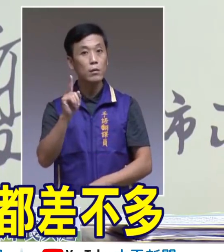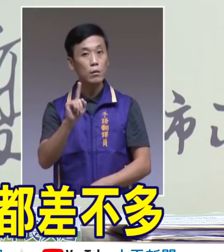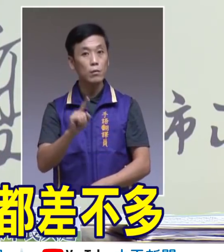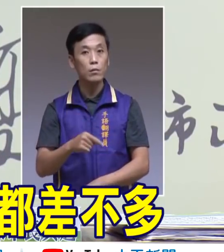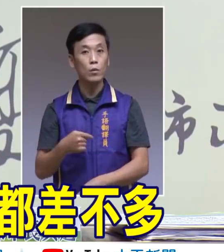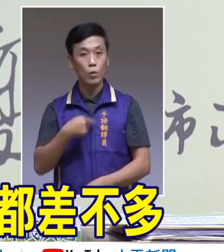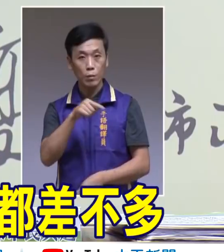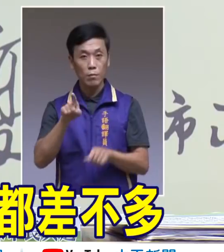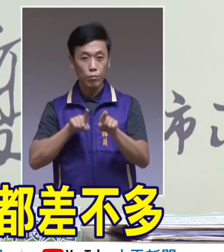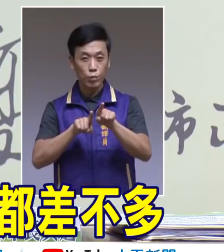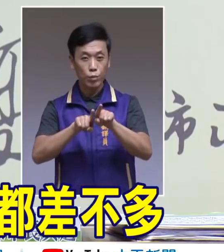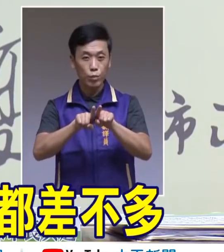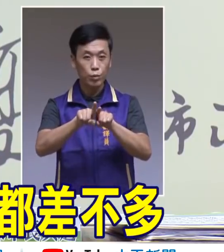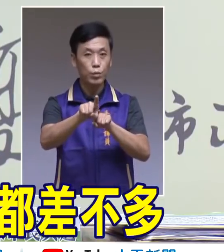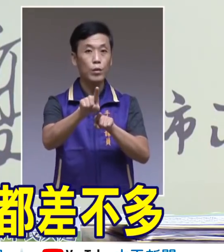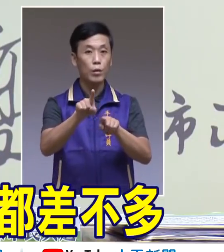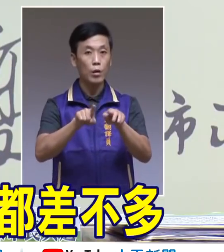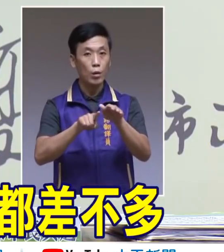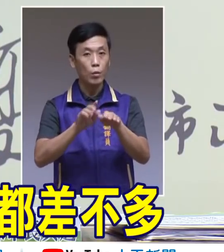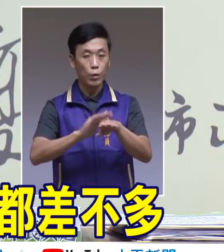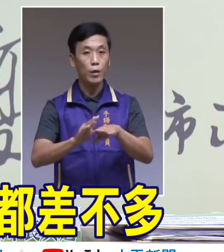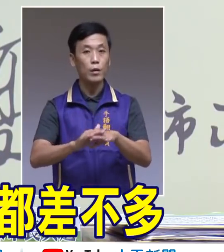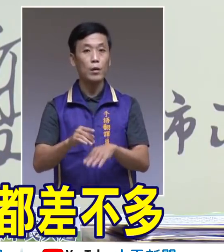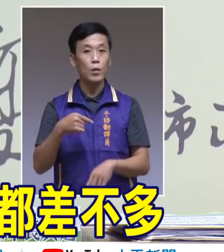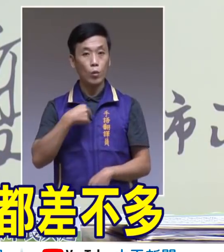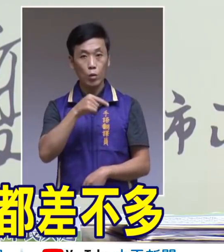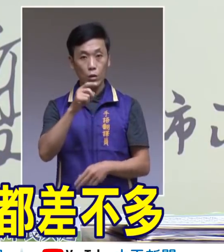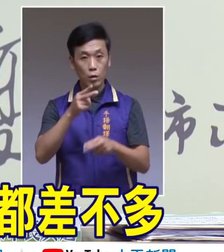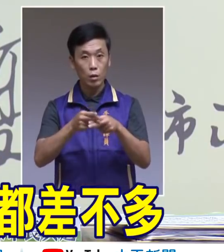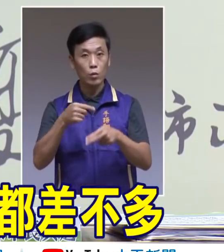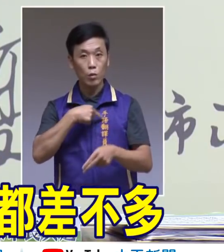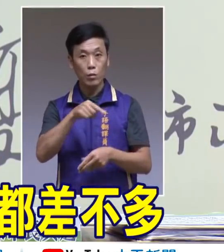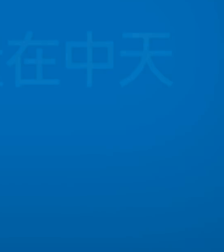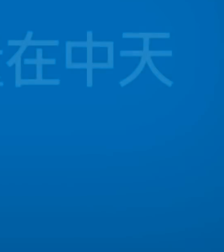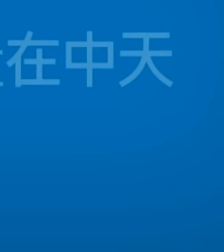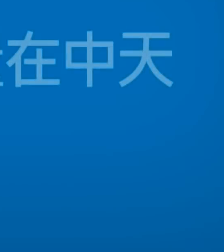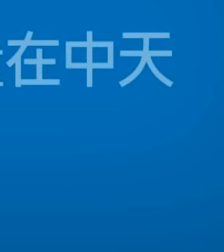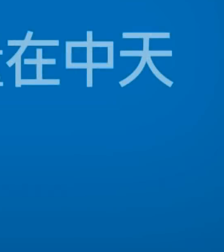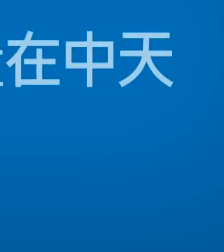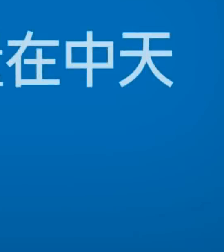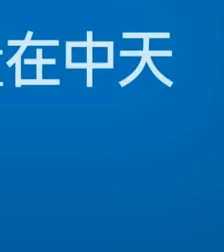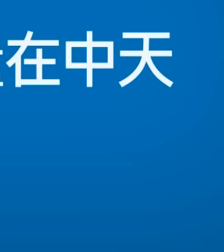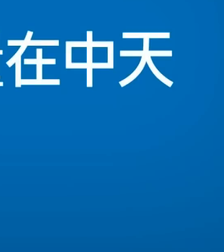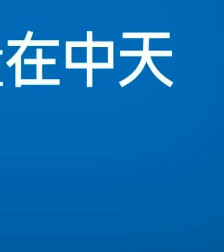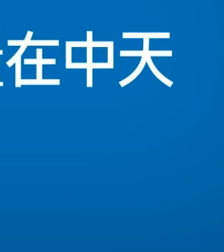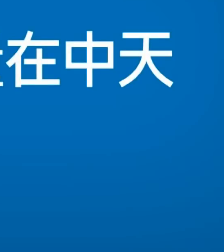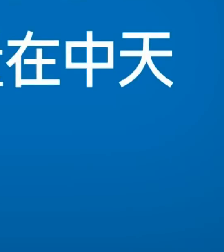迎头赶上我相信我们也会成为防疫的模范生